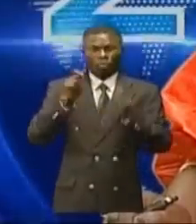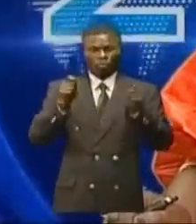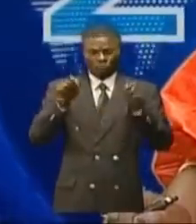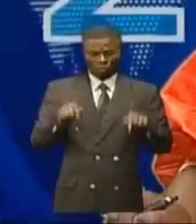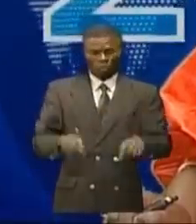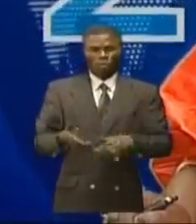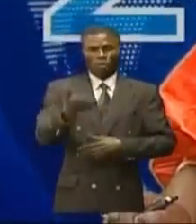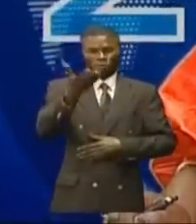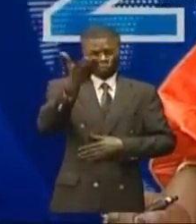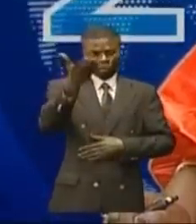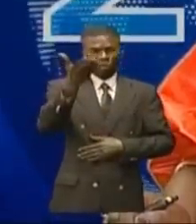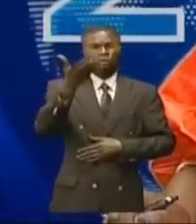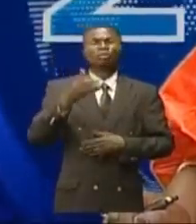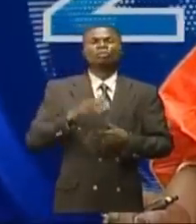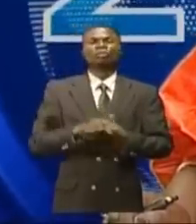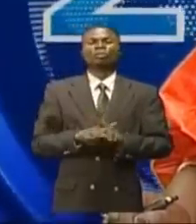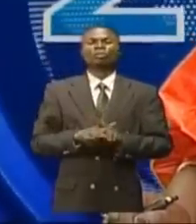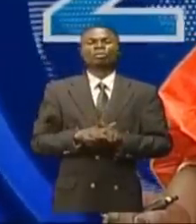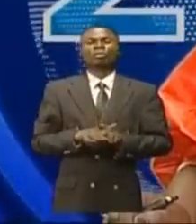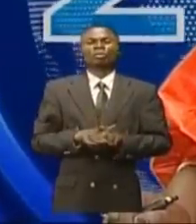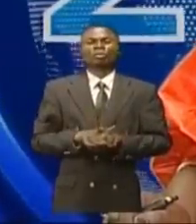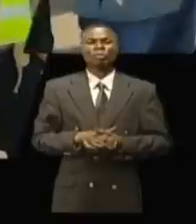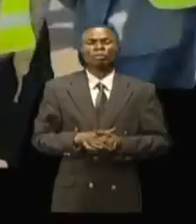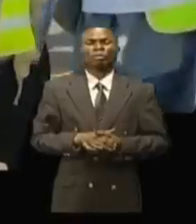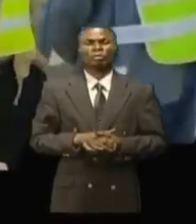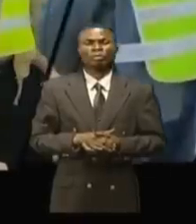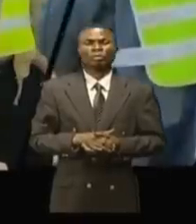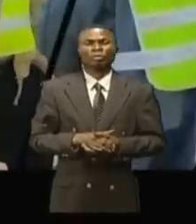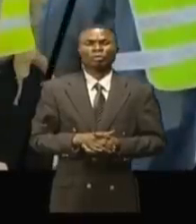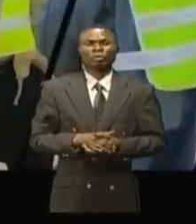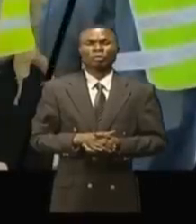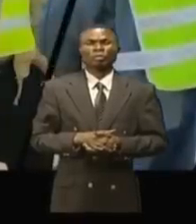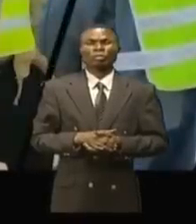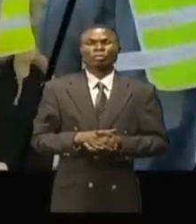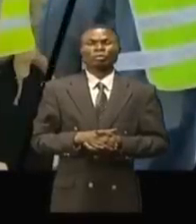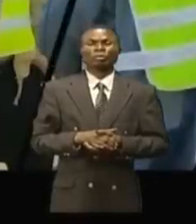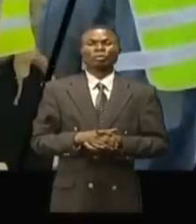peut découvrir dans ce reportage signé Monique Mavungu.